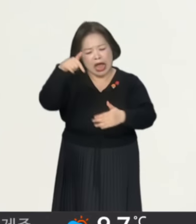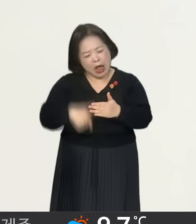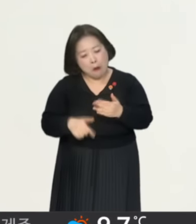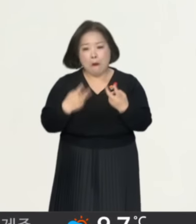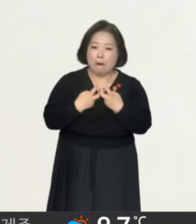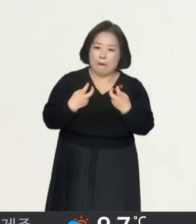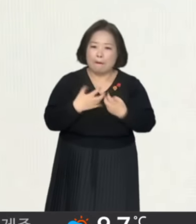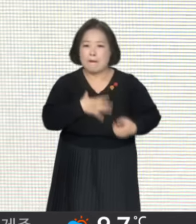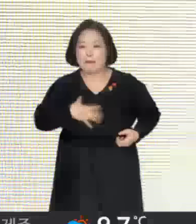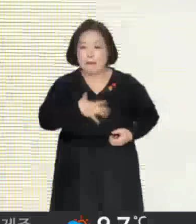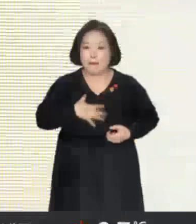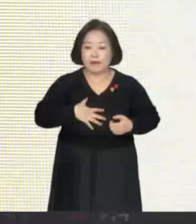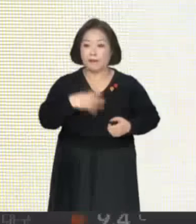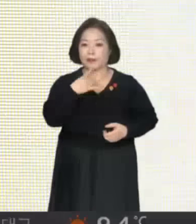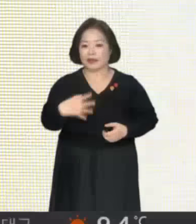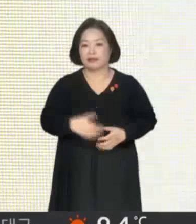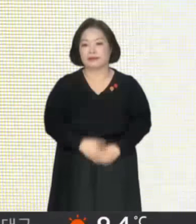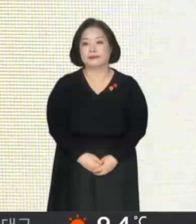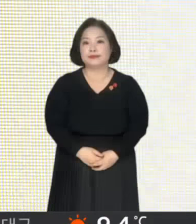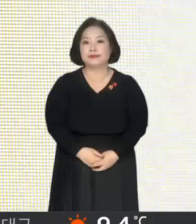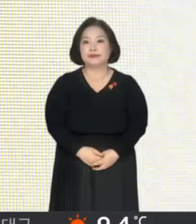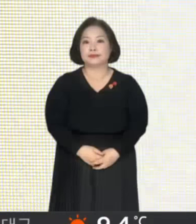있습니다 연합뉴스 t 임광빈 있니다